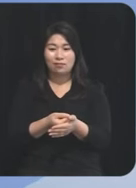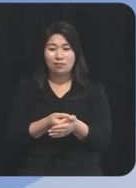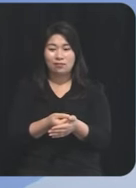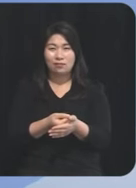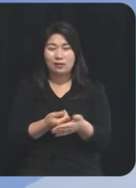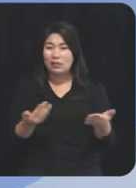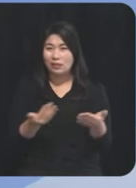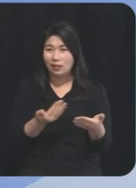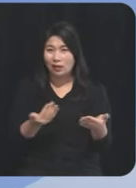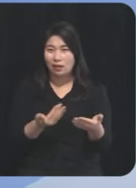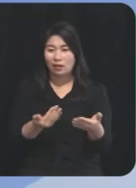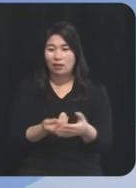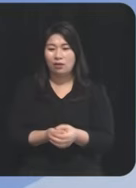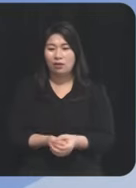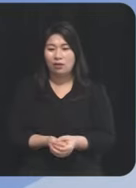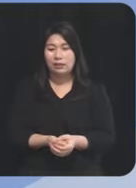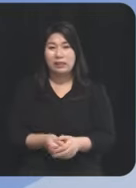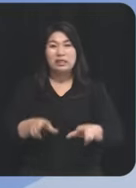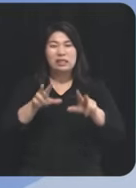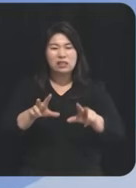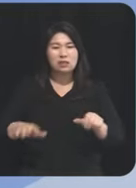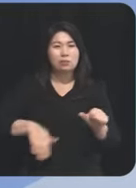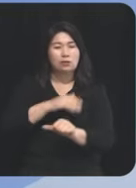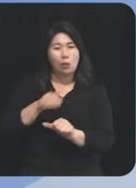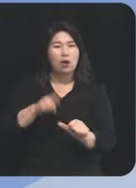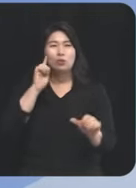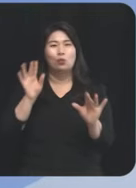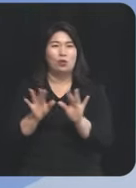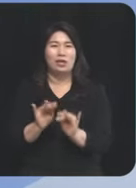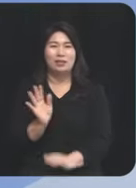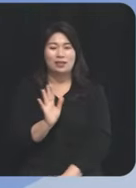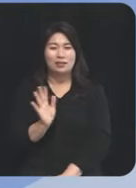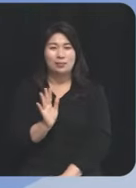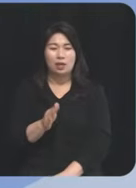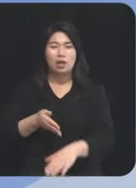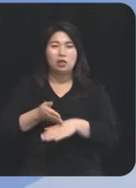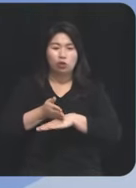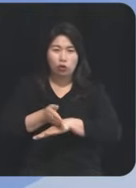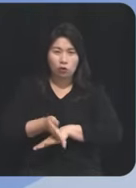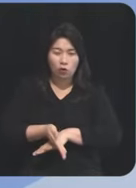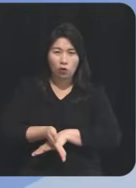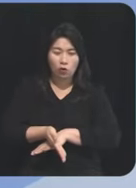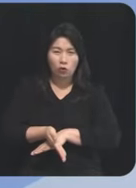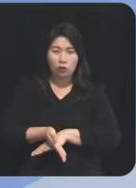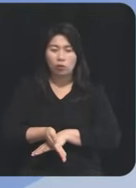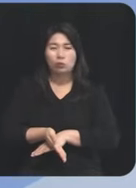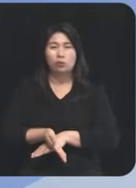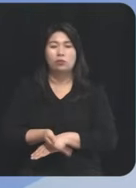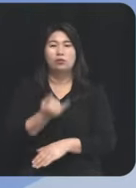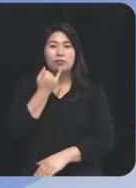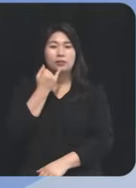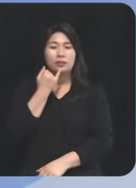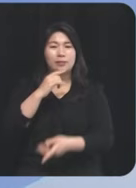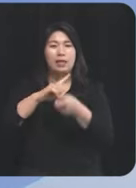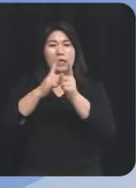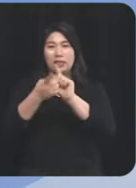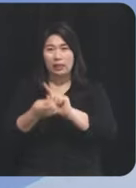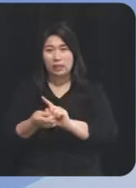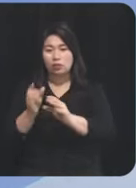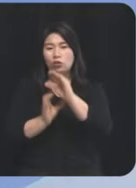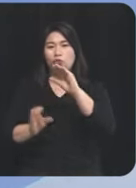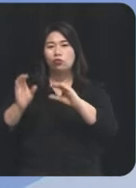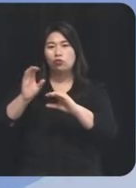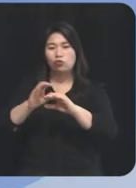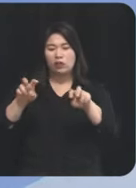작업에 그렇게 현재 수준에서는 동의하지 않습니다. 천천히 가도 늦지 않다. 대신 추가